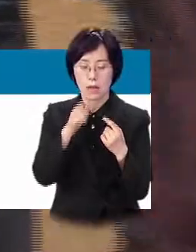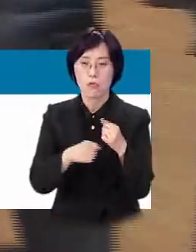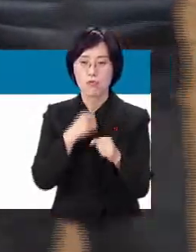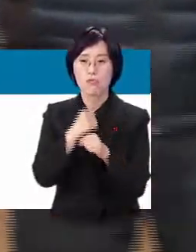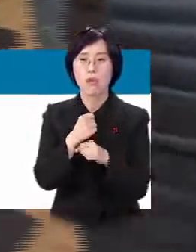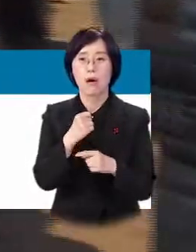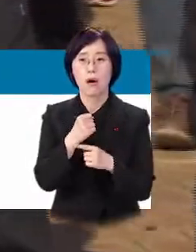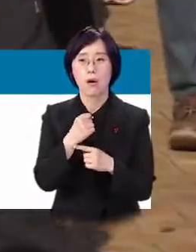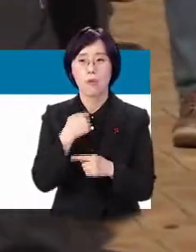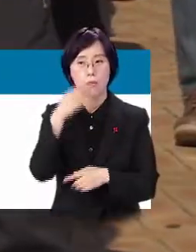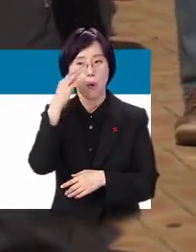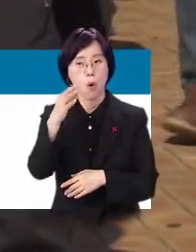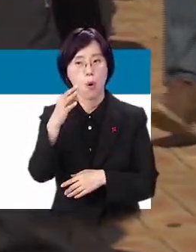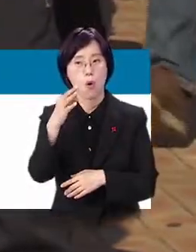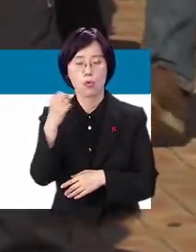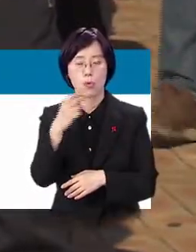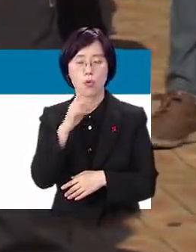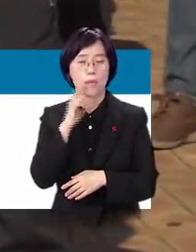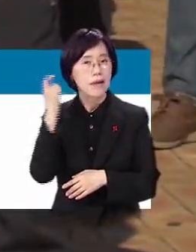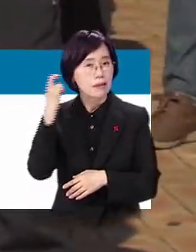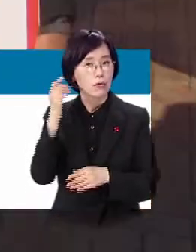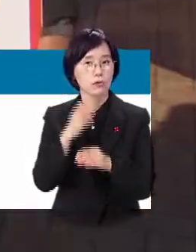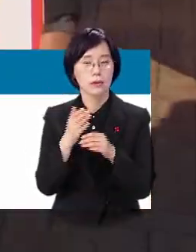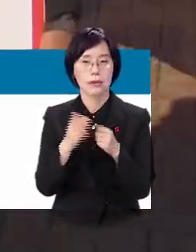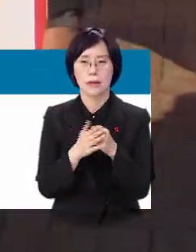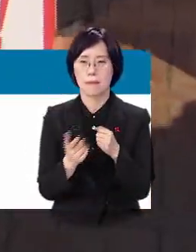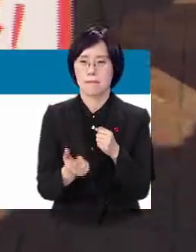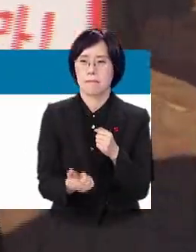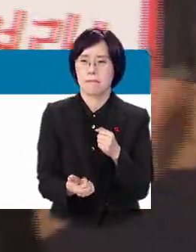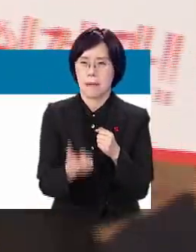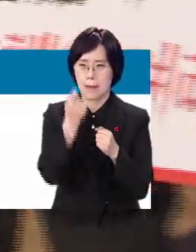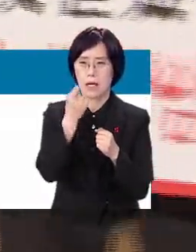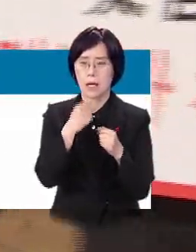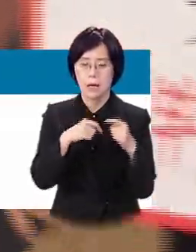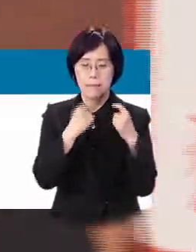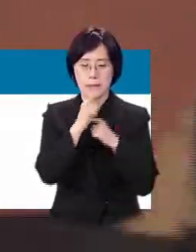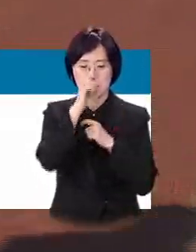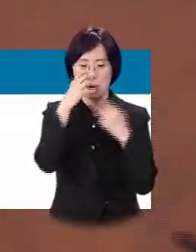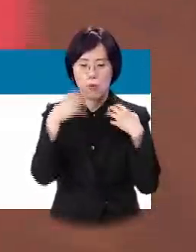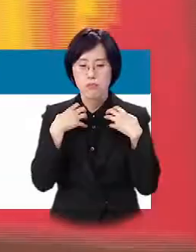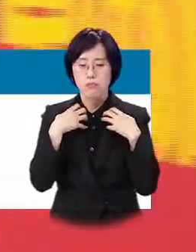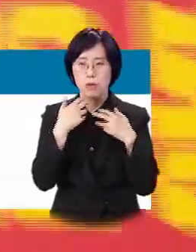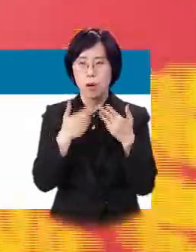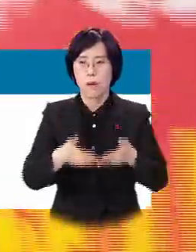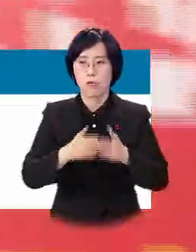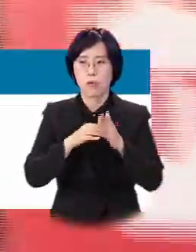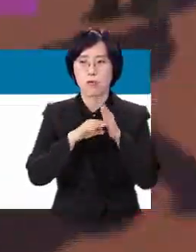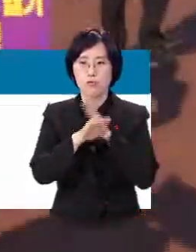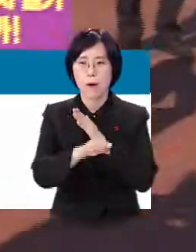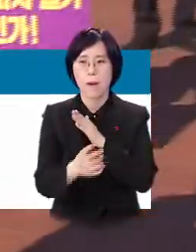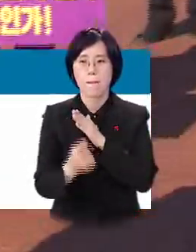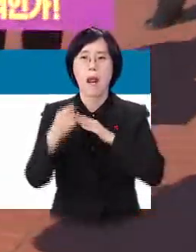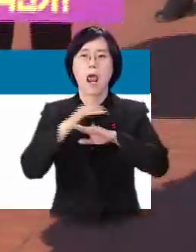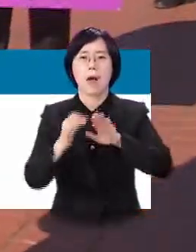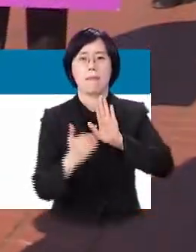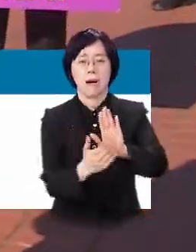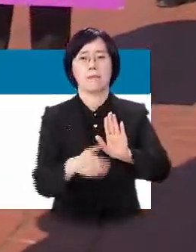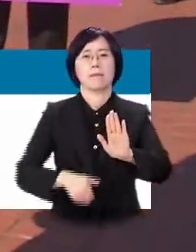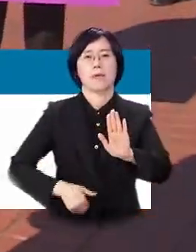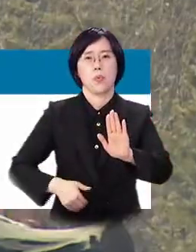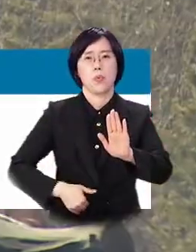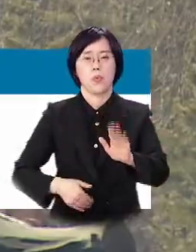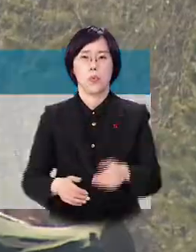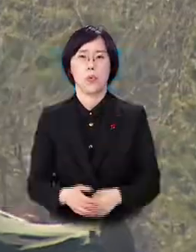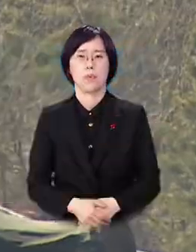우리가 판단하기는 그런 얘기를 자꾸 듣고 이래가 빠른 속도로 우리는 이거를 구성해가지고 빨리 그런 거를 막아야